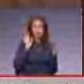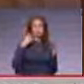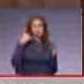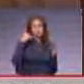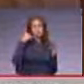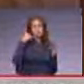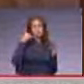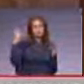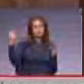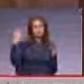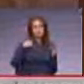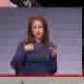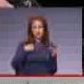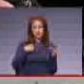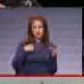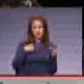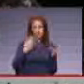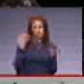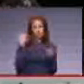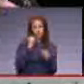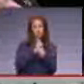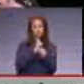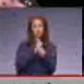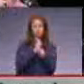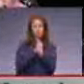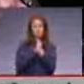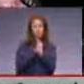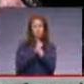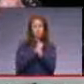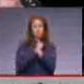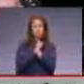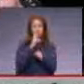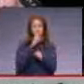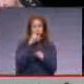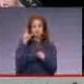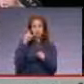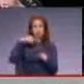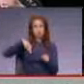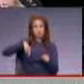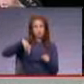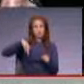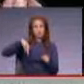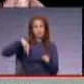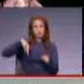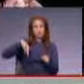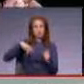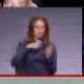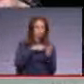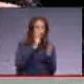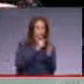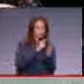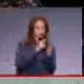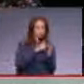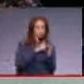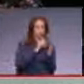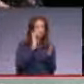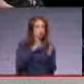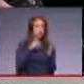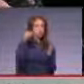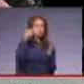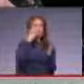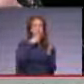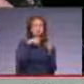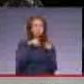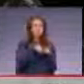ونزلت وعملته في شهر اغسطس، محموده مزيد عتبه الستات، ما هو دي ده